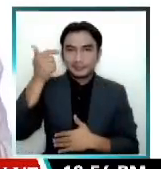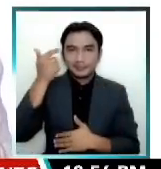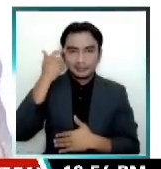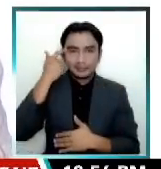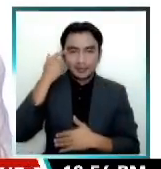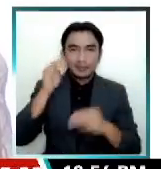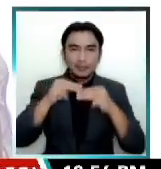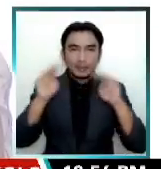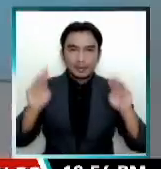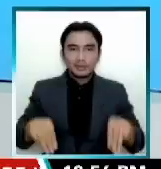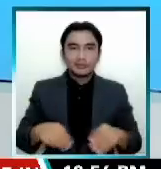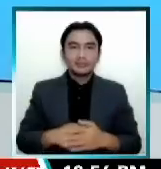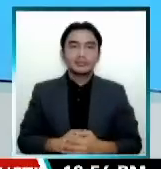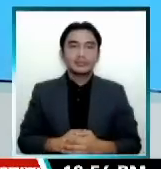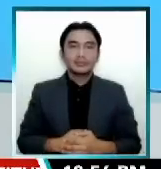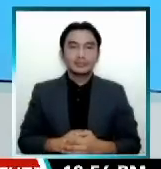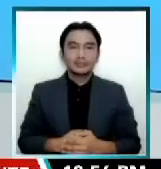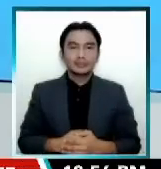Integrated News.